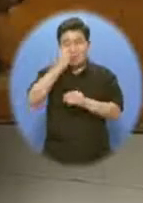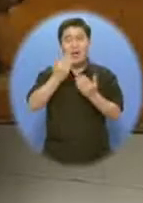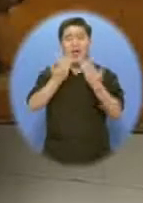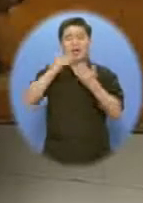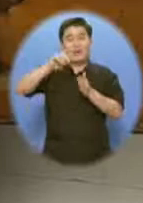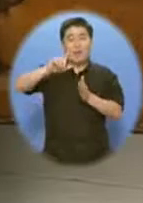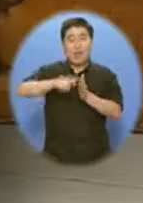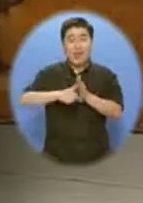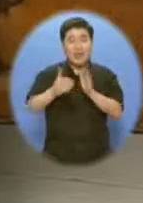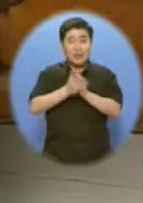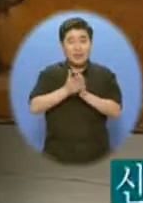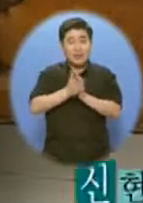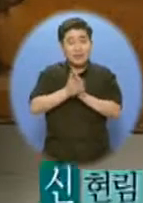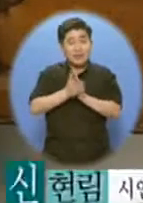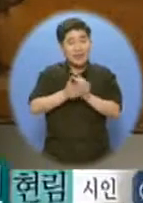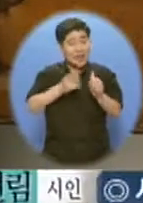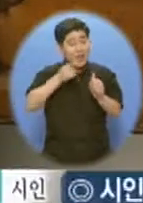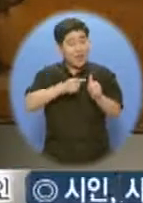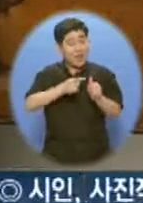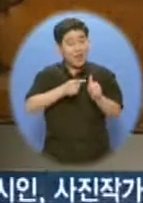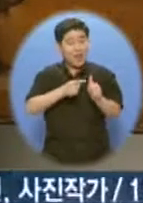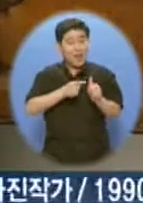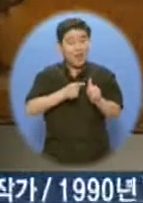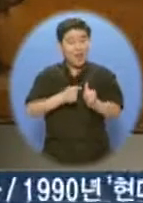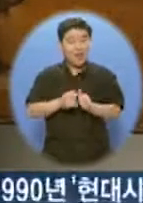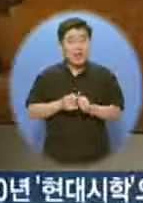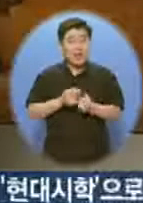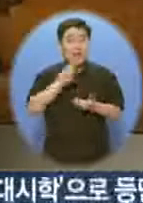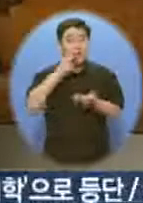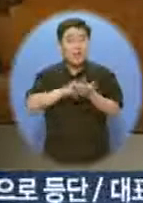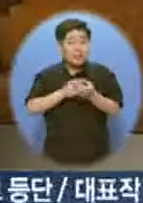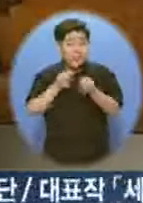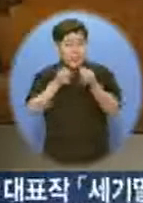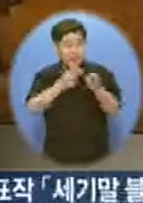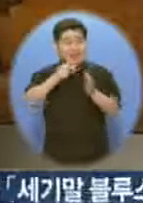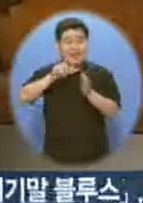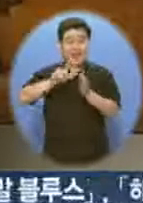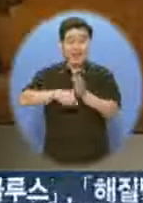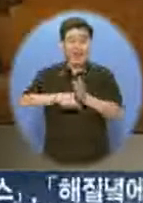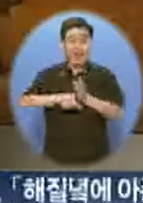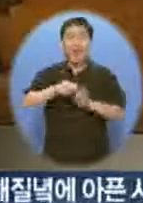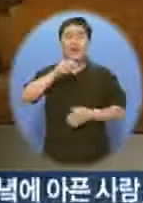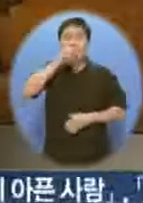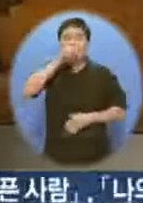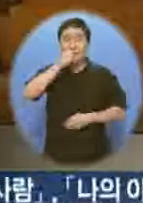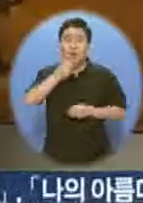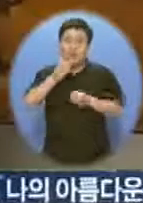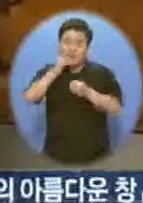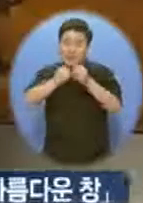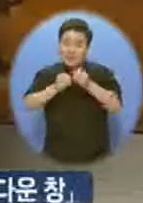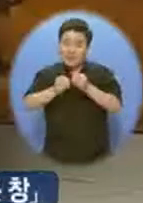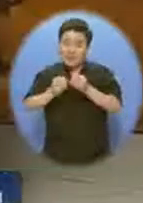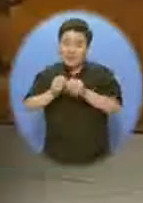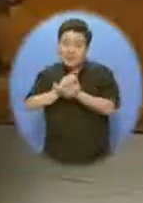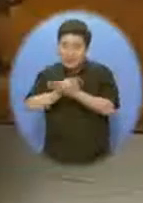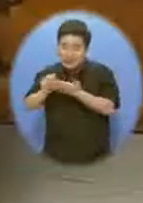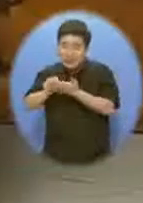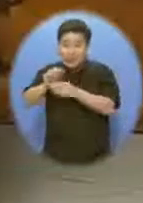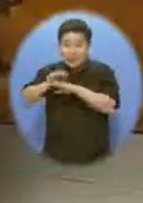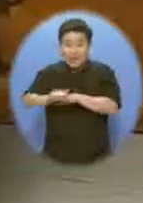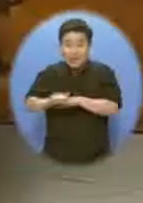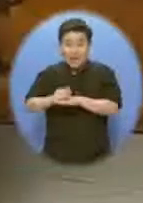때 친구들한테 어 편지를 보낼 때 좋은 시들을 모았다가 거기다